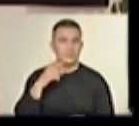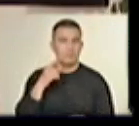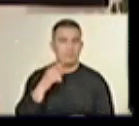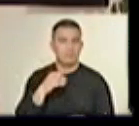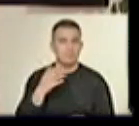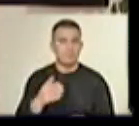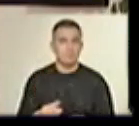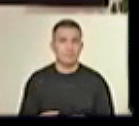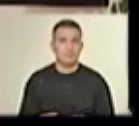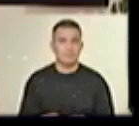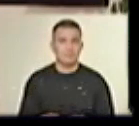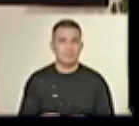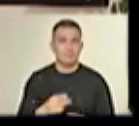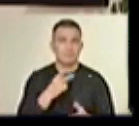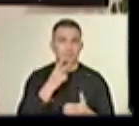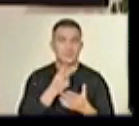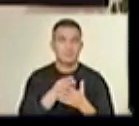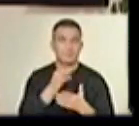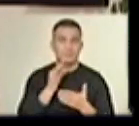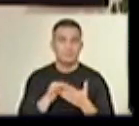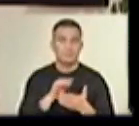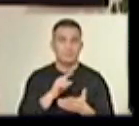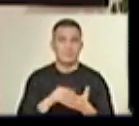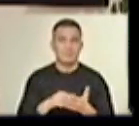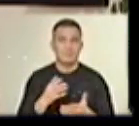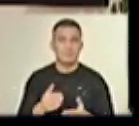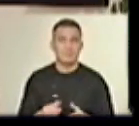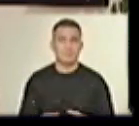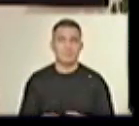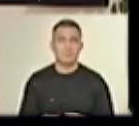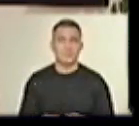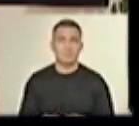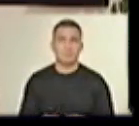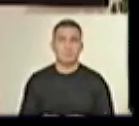«Кудук». А теперь давайте ответим на вопросы.